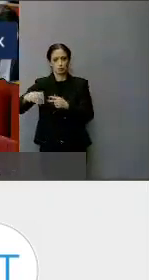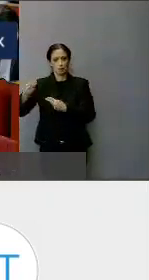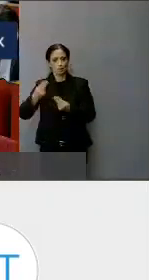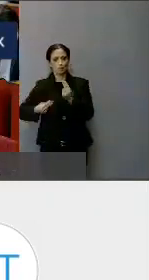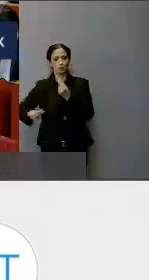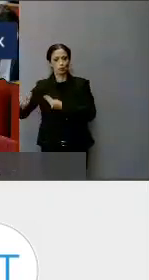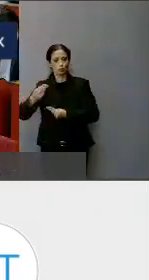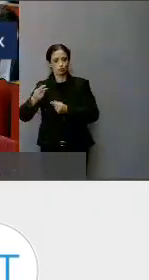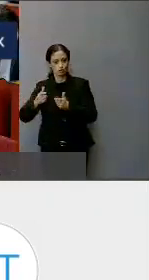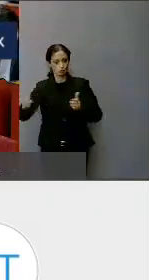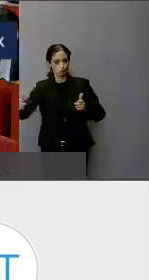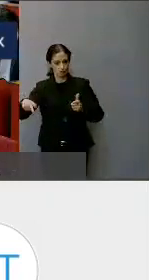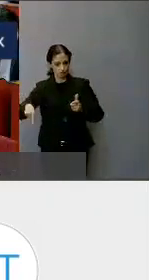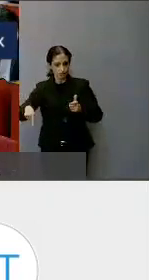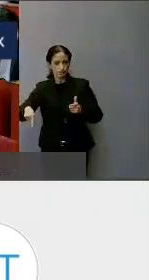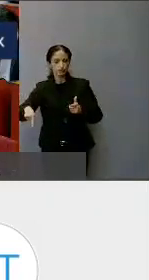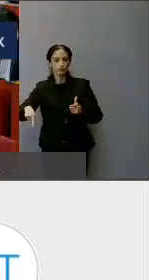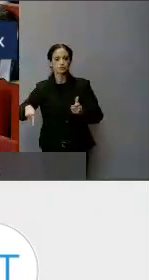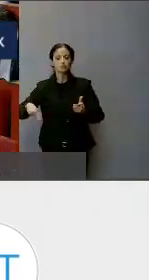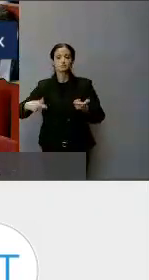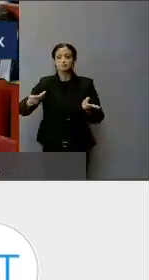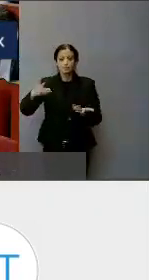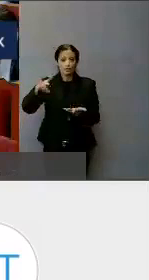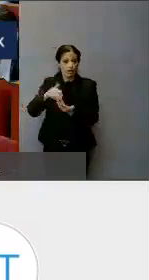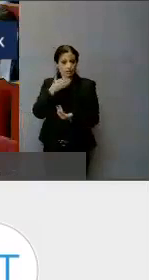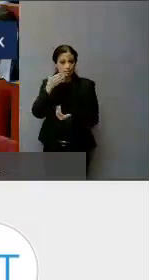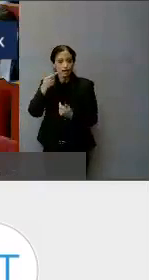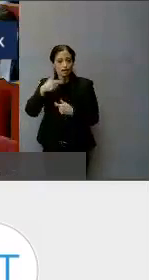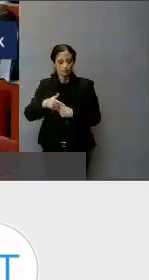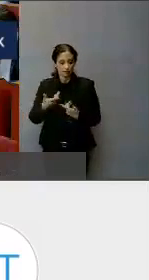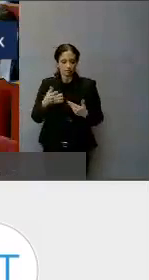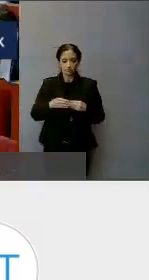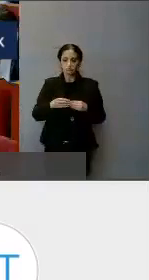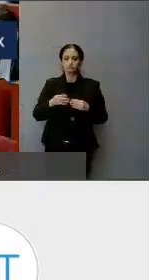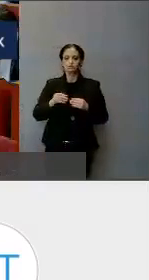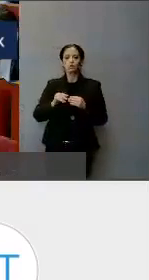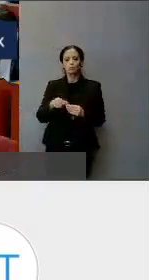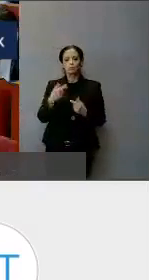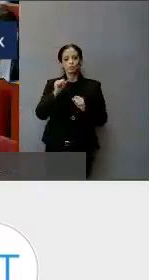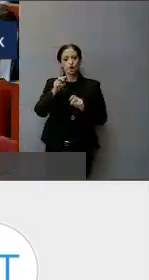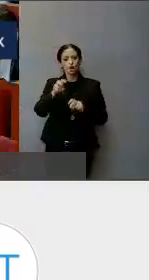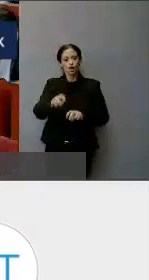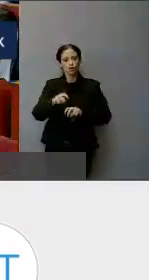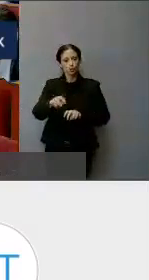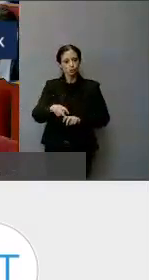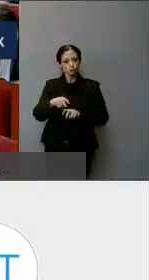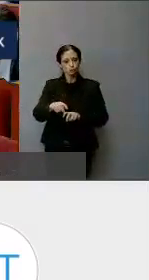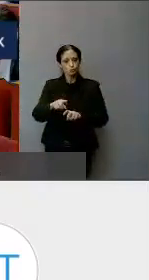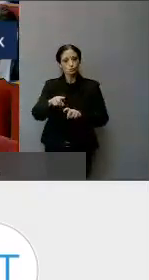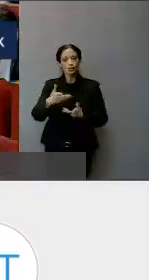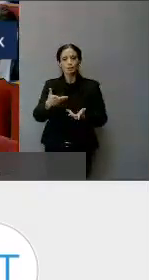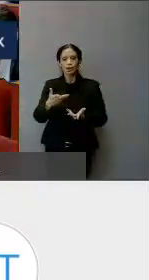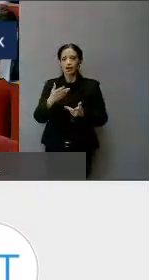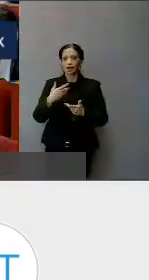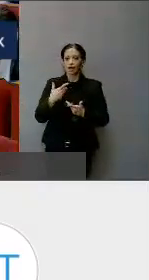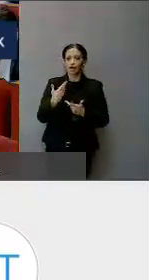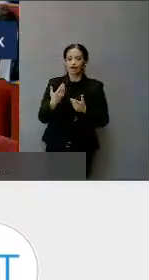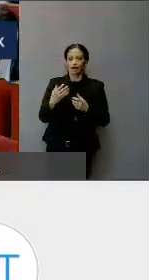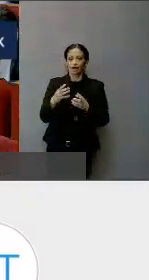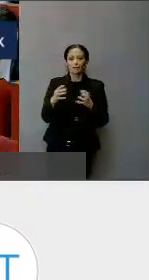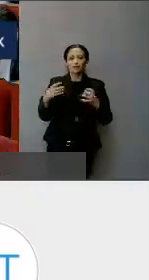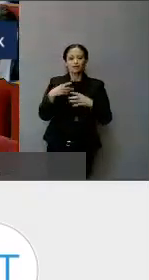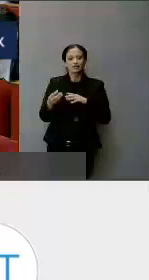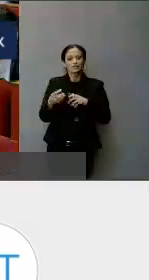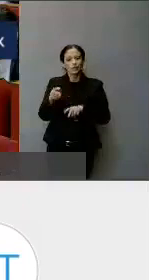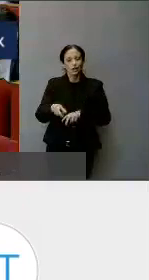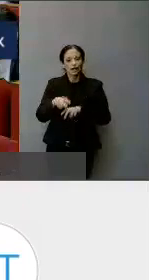garanzie ti dice lo faccio perché così facciamo di coltura ma si elimina l'unica garanzia piacerà imprenditore agricolo professionale che peraltro può